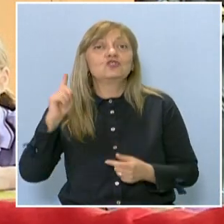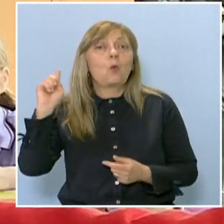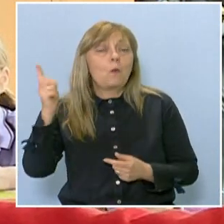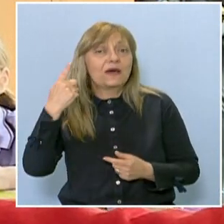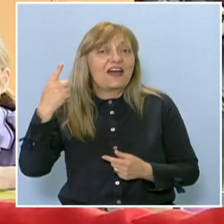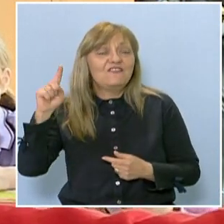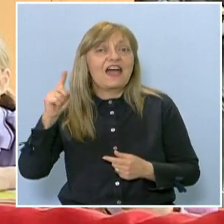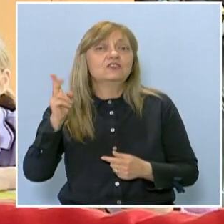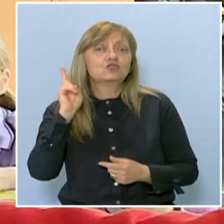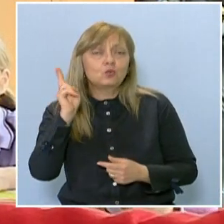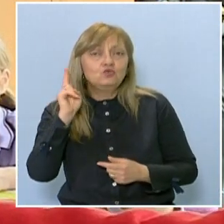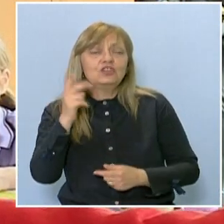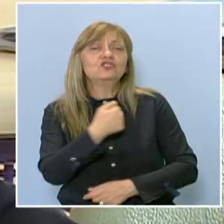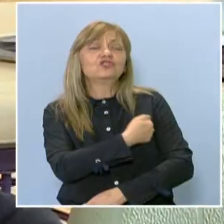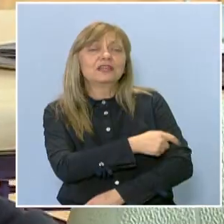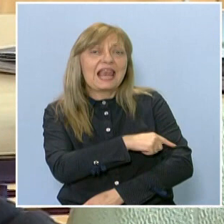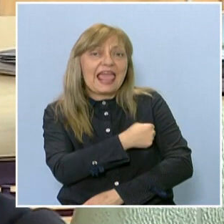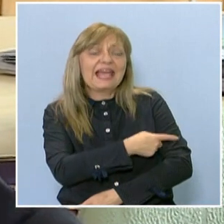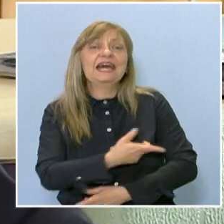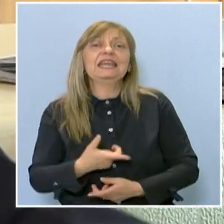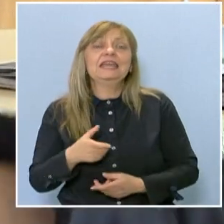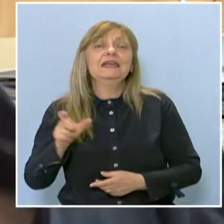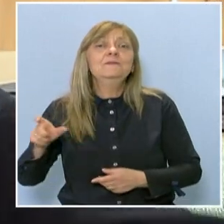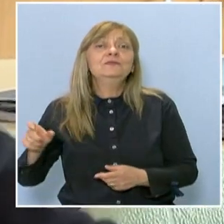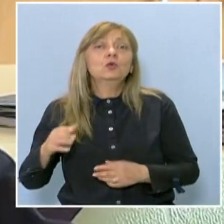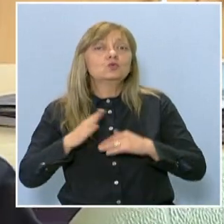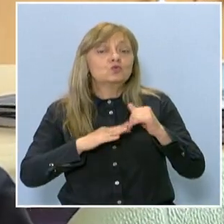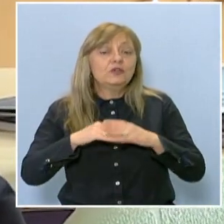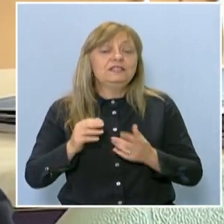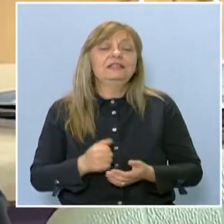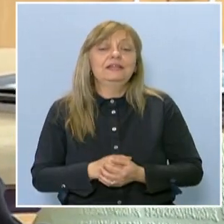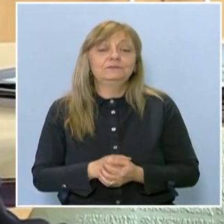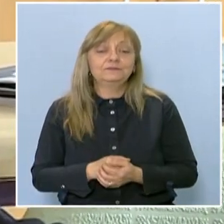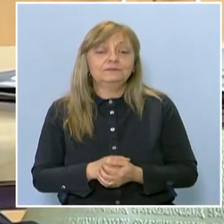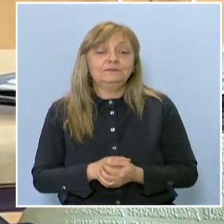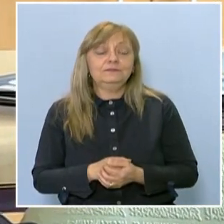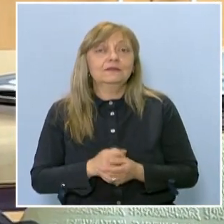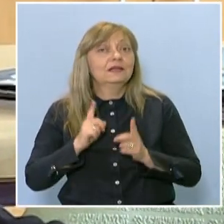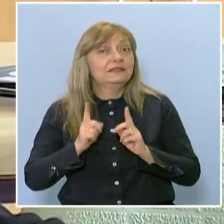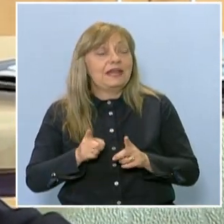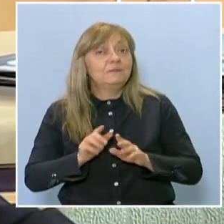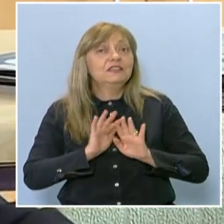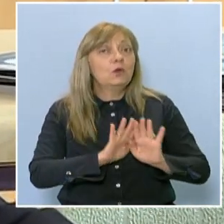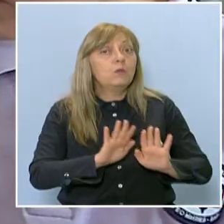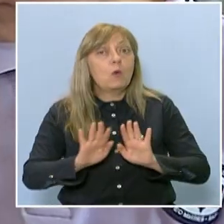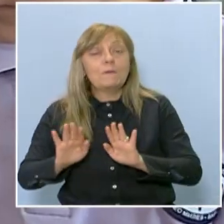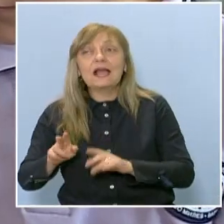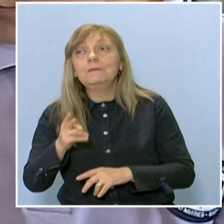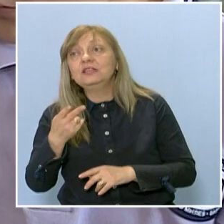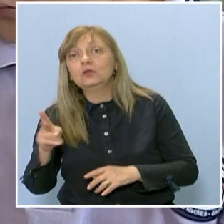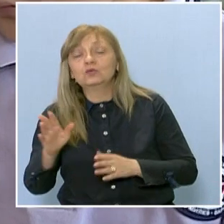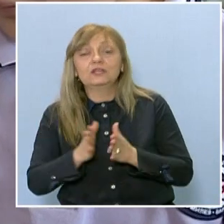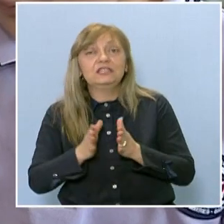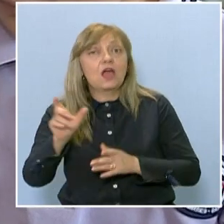учители, лекари, инженери, строители. Но трябваме да помагаме на другите.